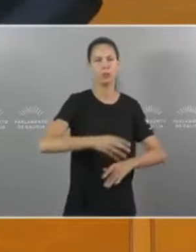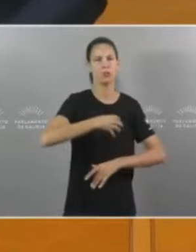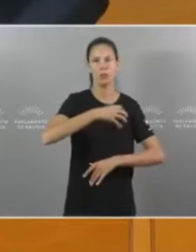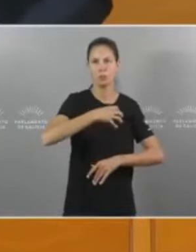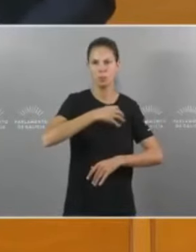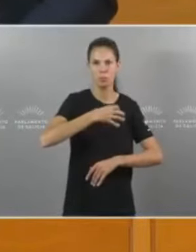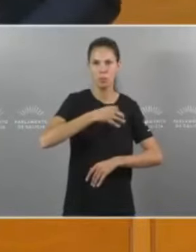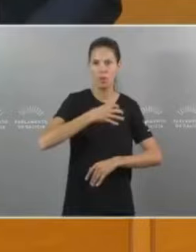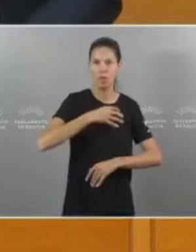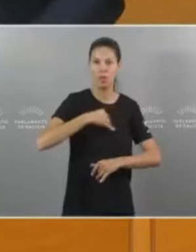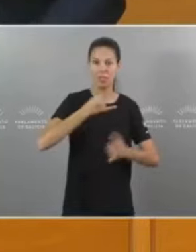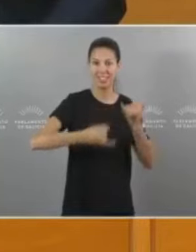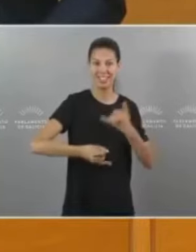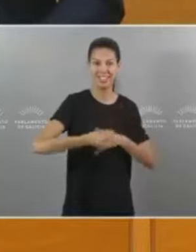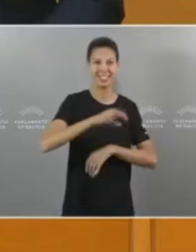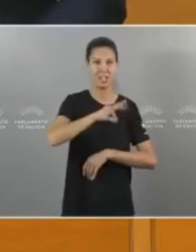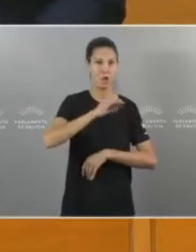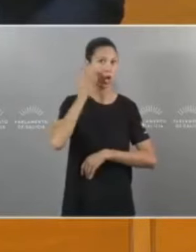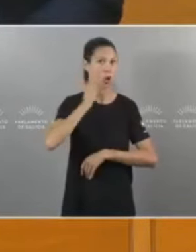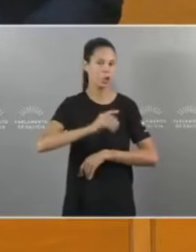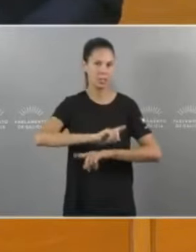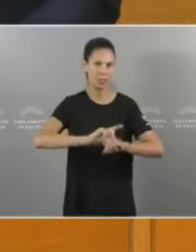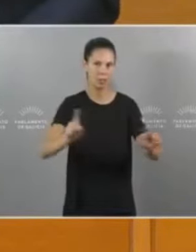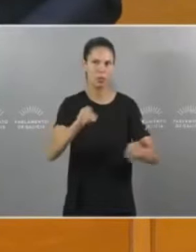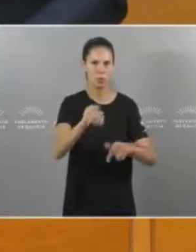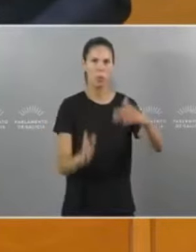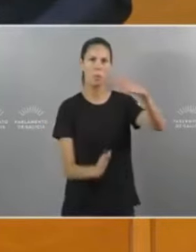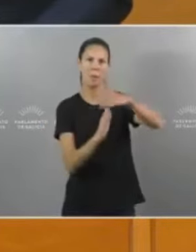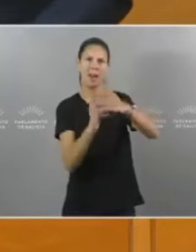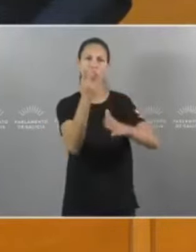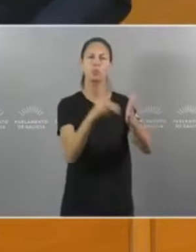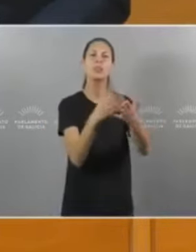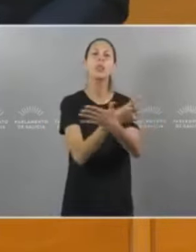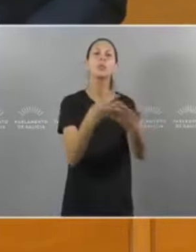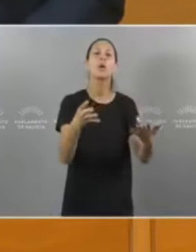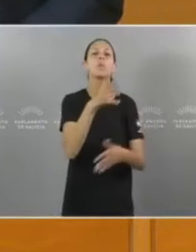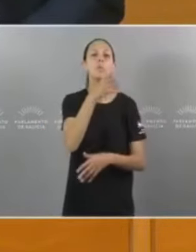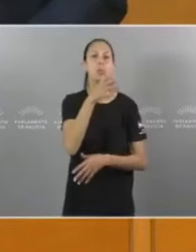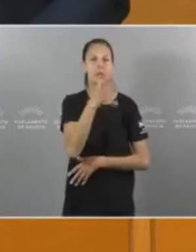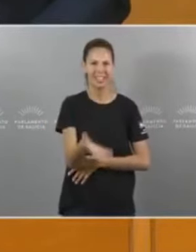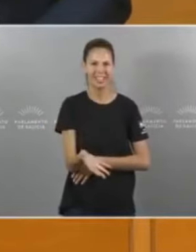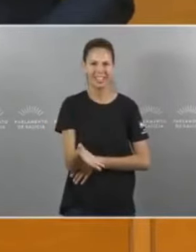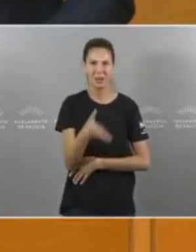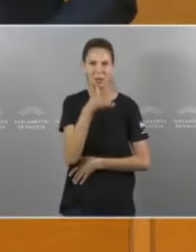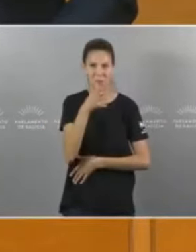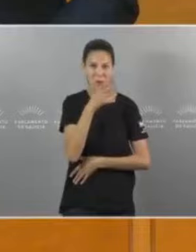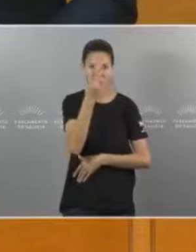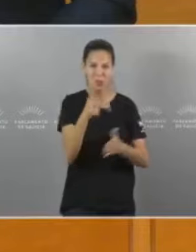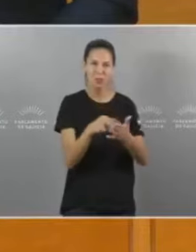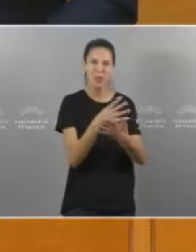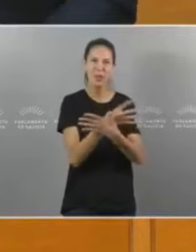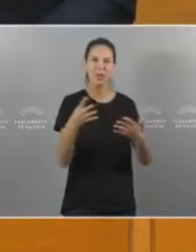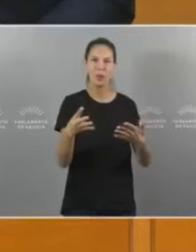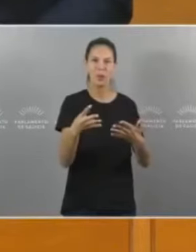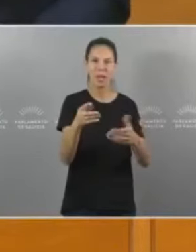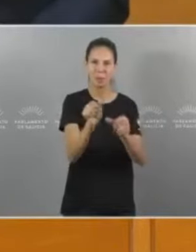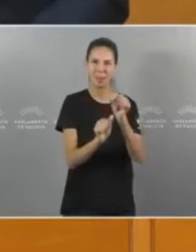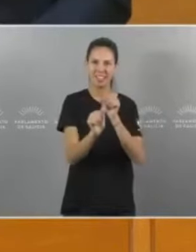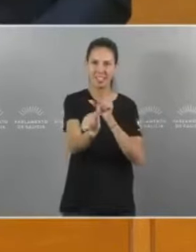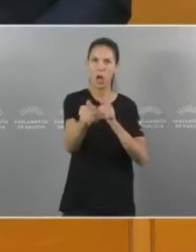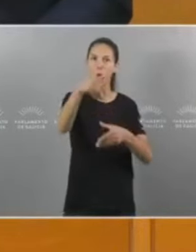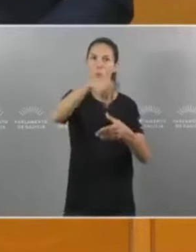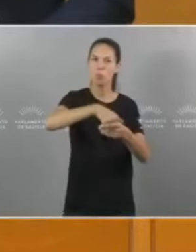O denunciamos co goberno, señor Rajoy. O usted declaro para o contador no ano de 2019. Por unha razón. Porque ali investiron vostedes con o seu voto